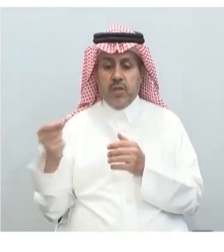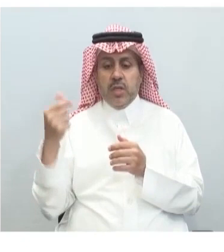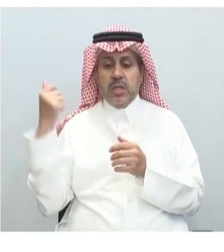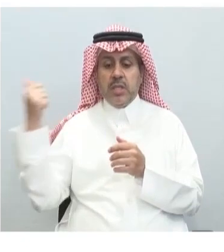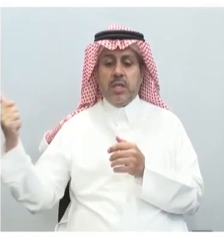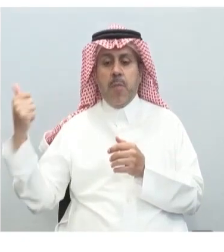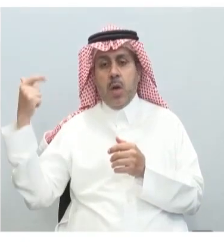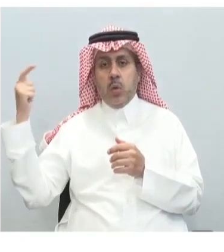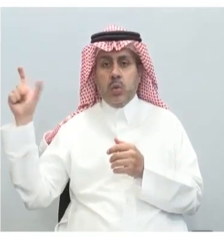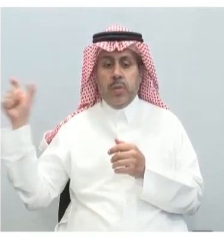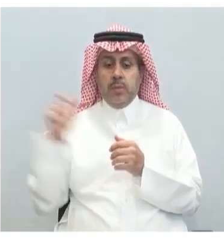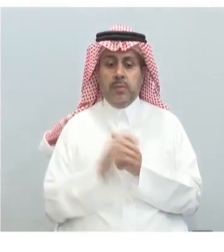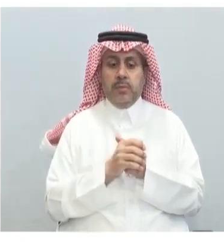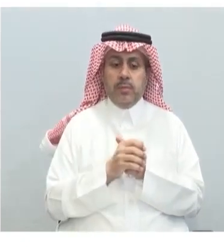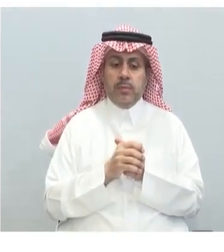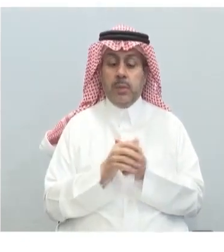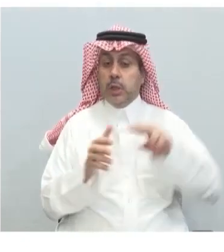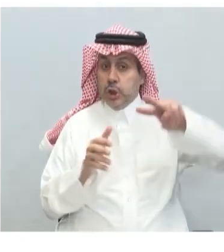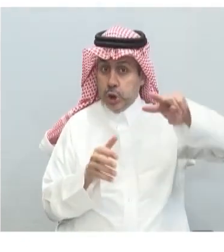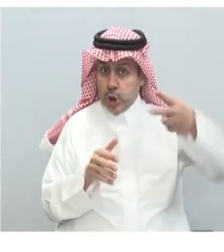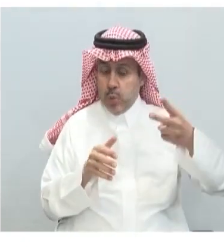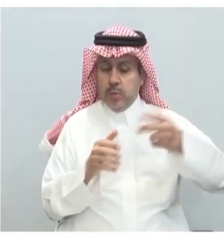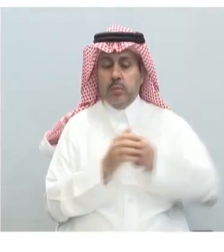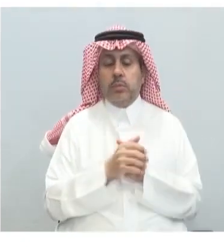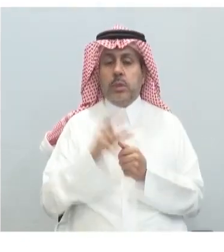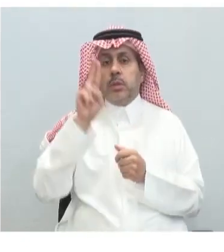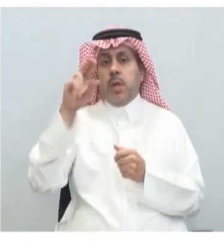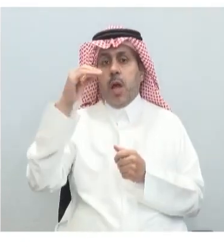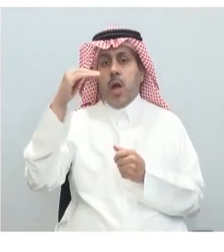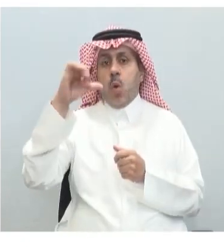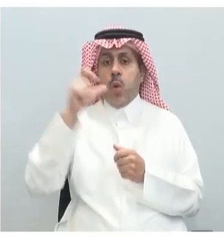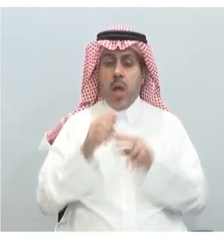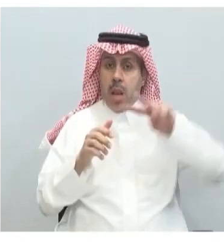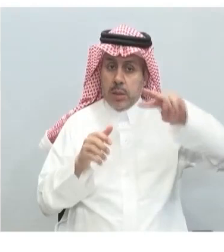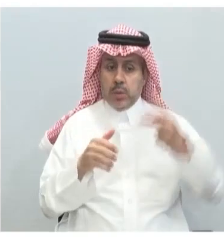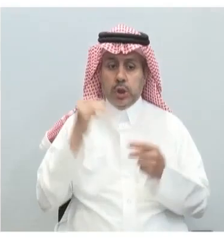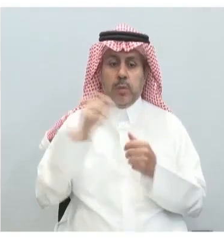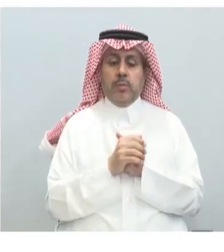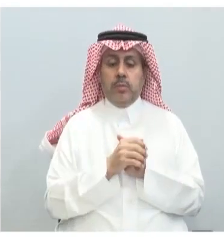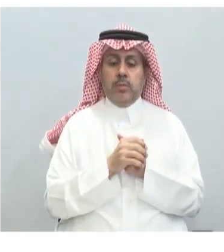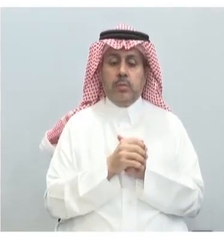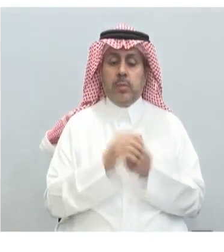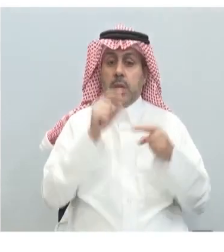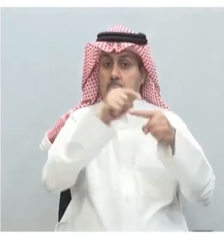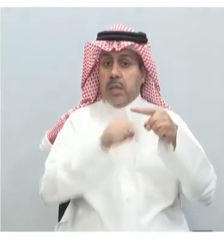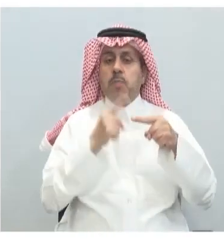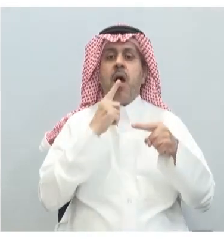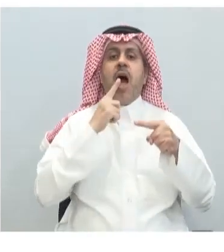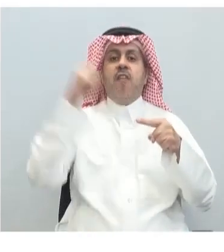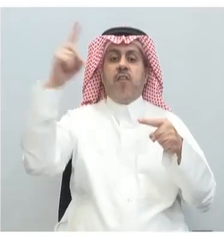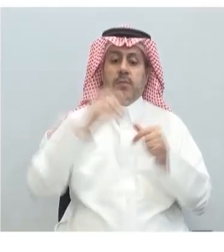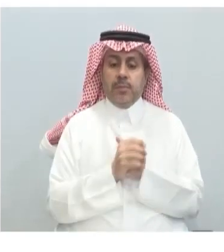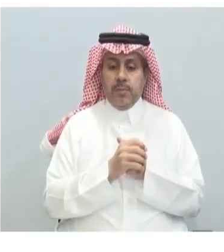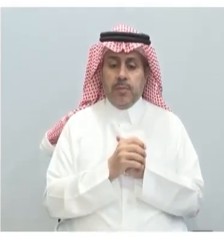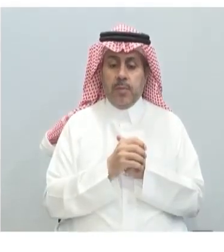كيلوغرام طبعا عندما اقوم هنا قام بالتحويل نقوم بالتحويل بين الجرام الى الكيلوغرام نقسم على 1000 ايضا